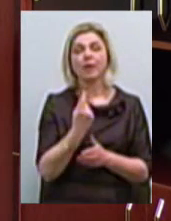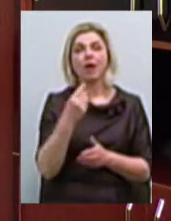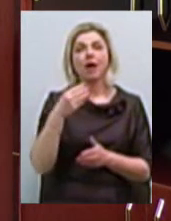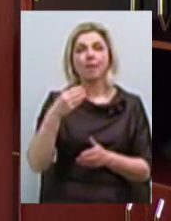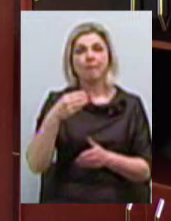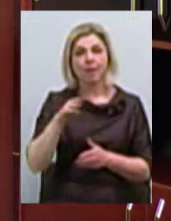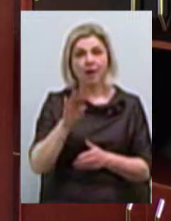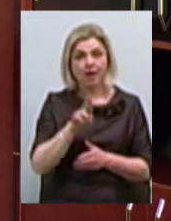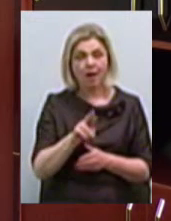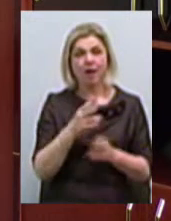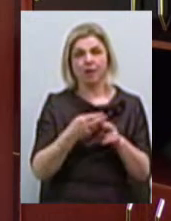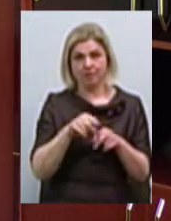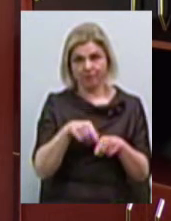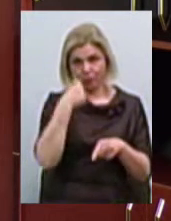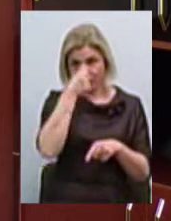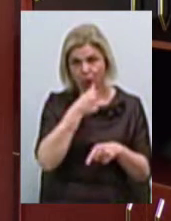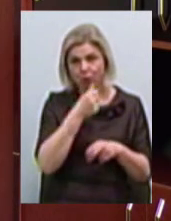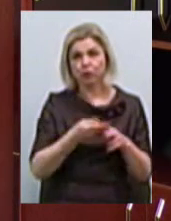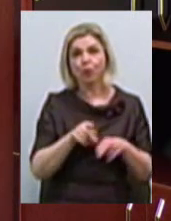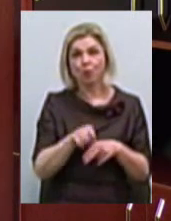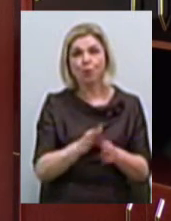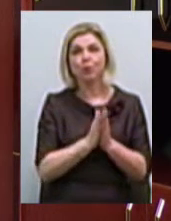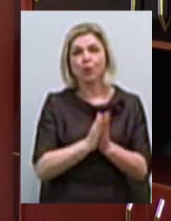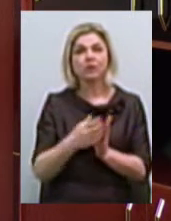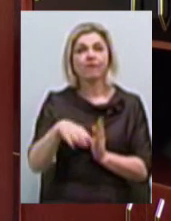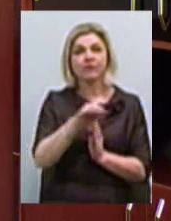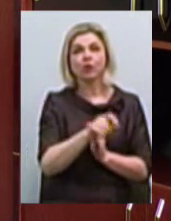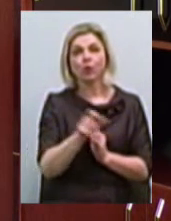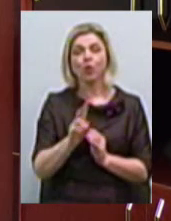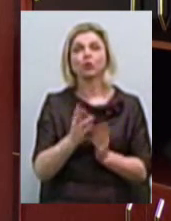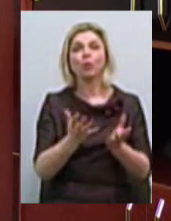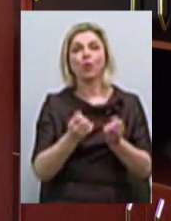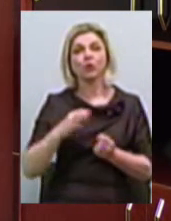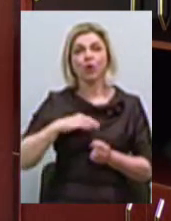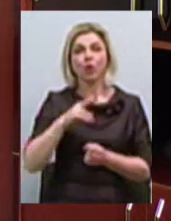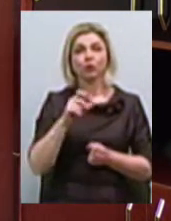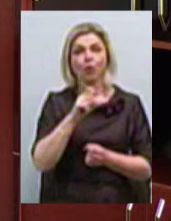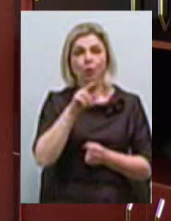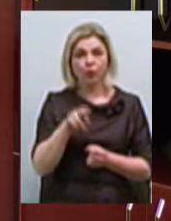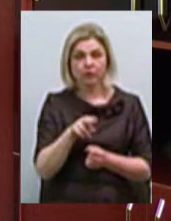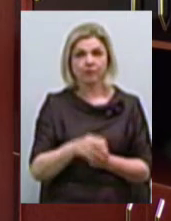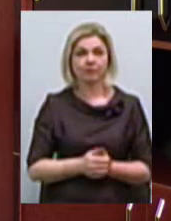цього року. Тому просимо всіх людей, які отримали доходи, не